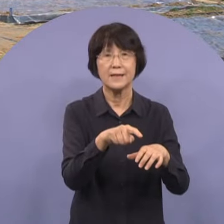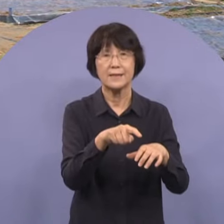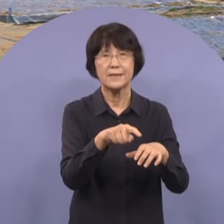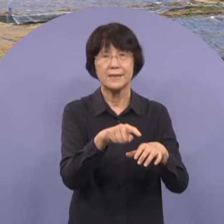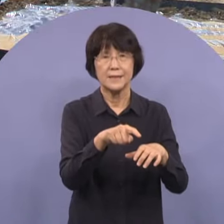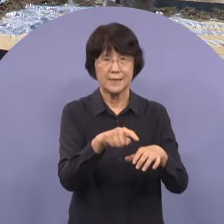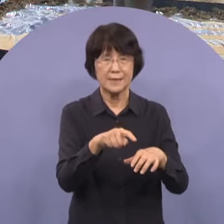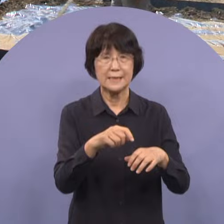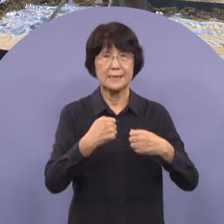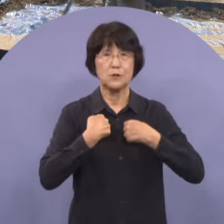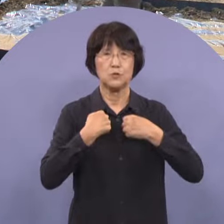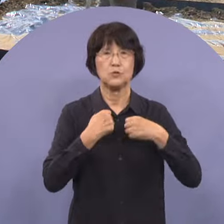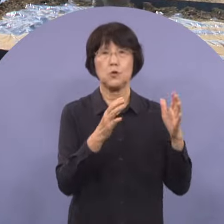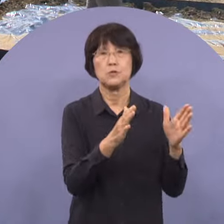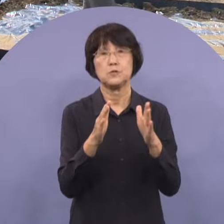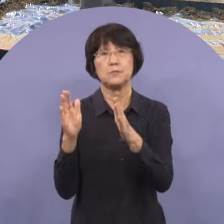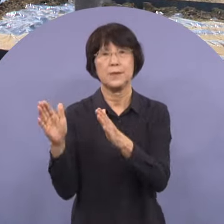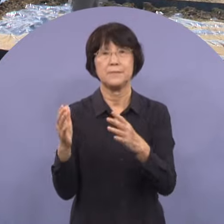備を行いました。